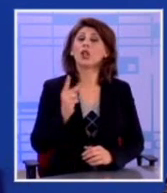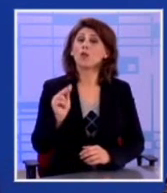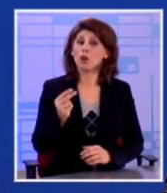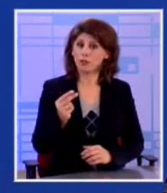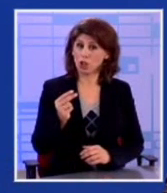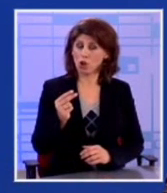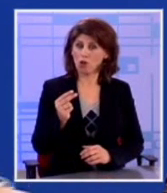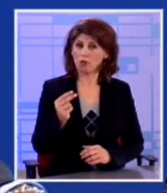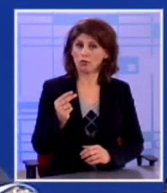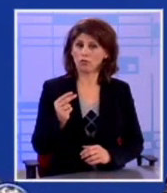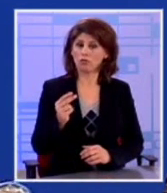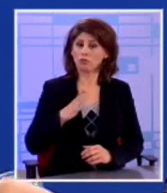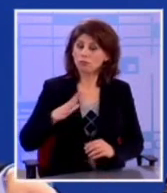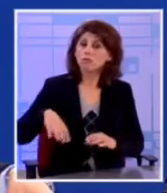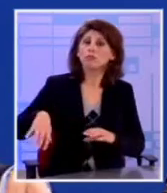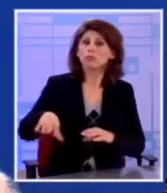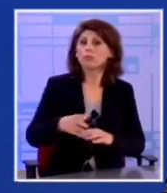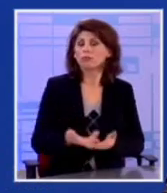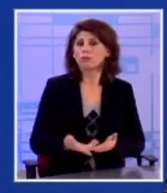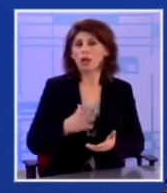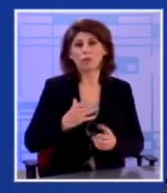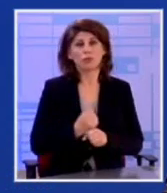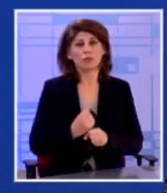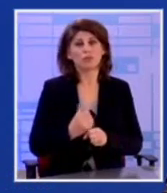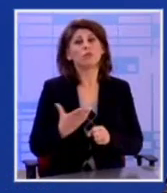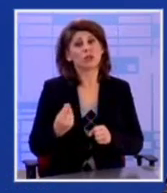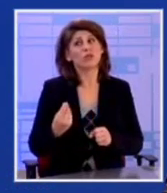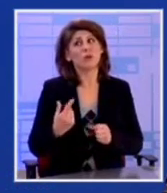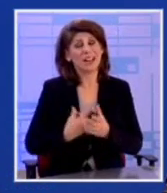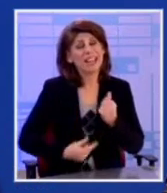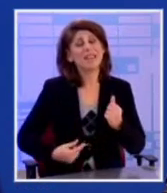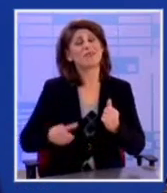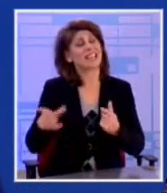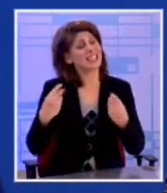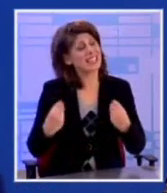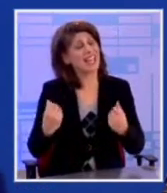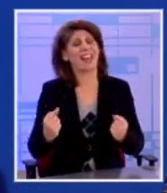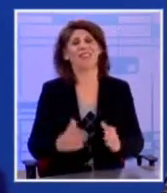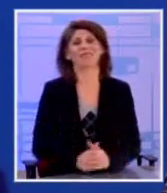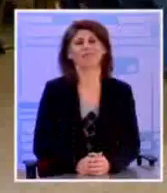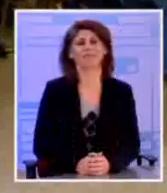κοινοβουλευτικών παραγόντων που τόσο πολύ λείπει. Να είστε καλά.